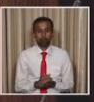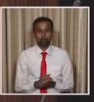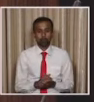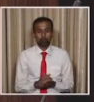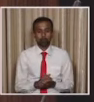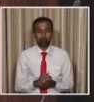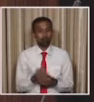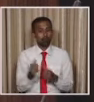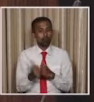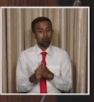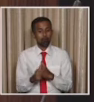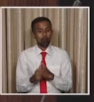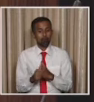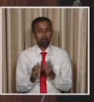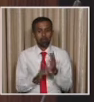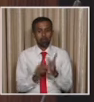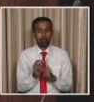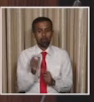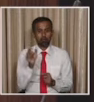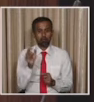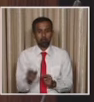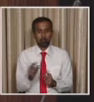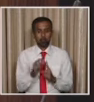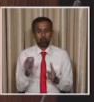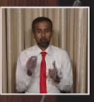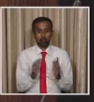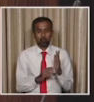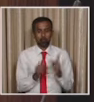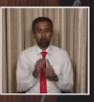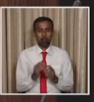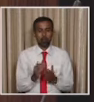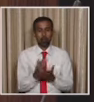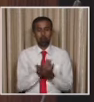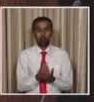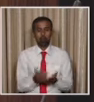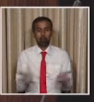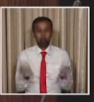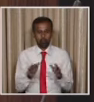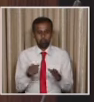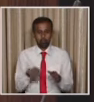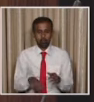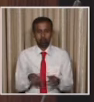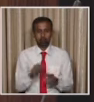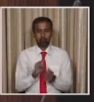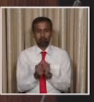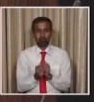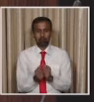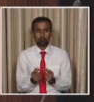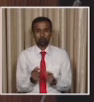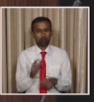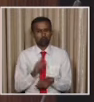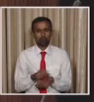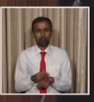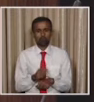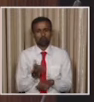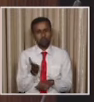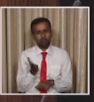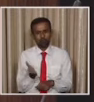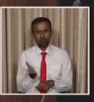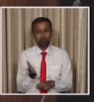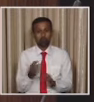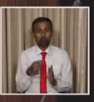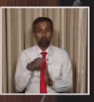ඒක හදපු ඇමතිවරු මන්ත්‍රීවරු ඔක්කොමලා ඉන්න තැනක අපි කියන්නේ මේක වෙනස් කරන්න අපිට අවශ්‍ය තරම් වෙලාව තියෙනවා. හැබැයි